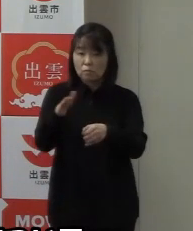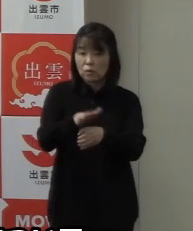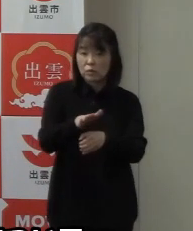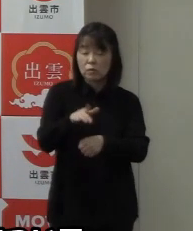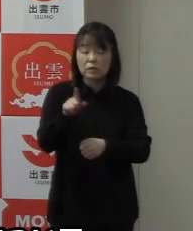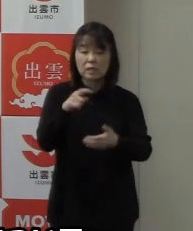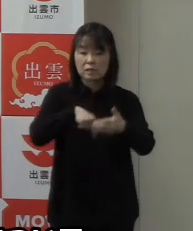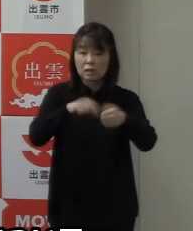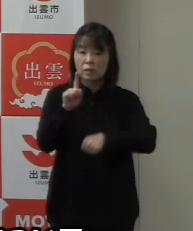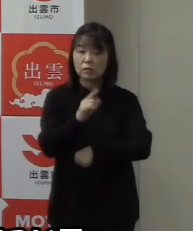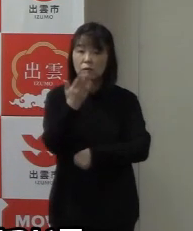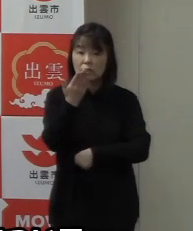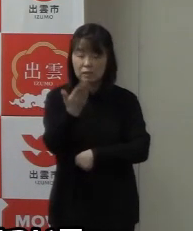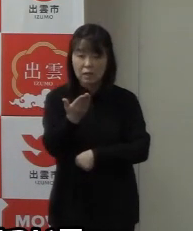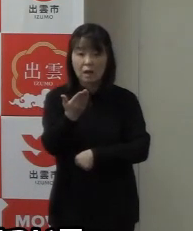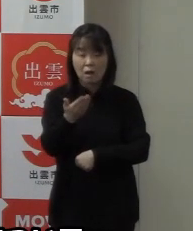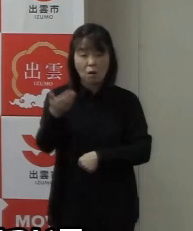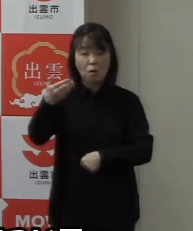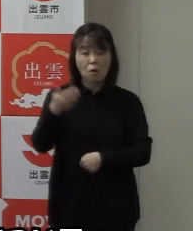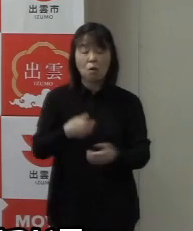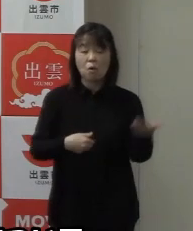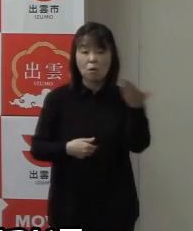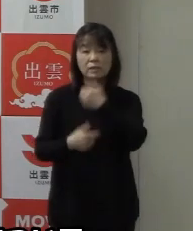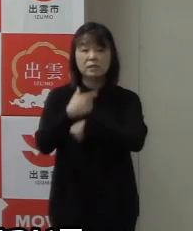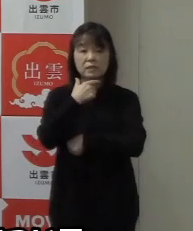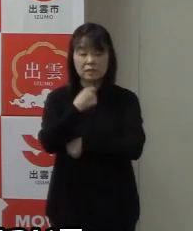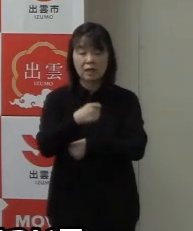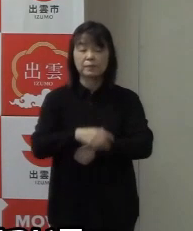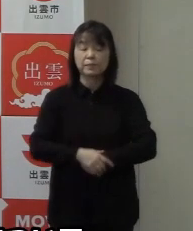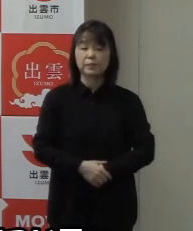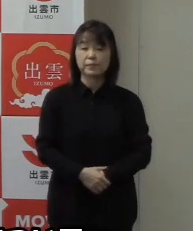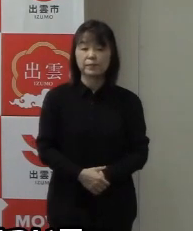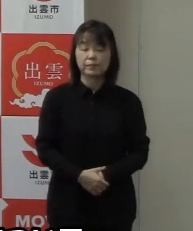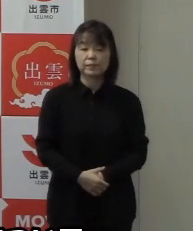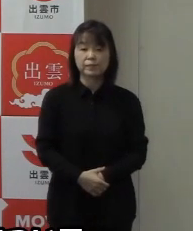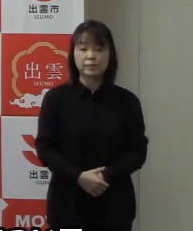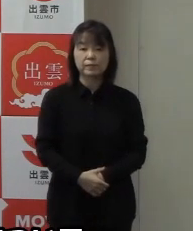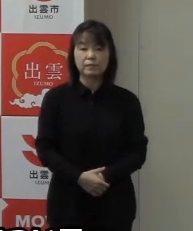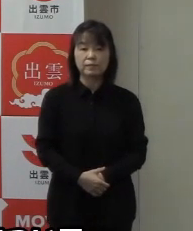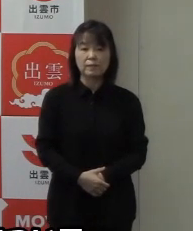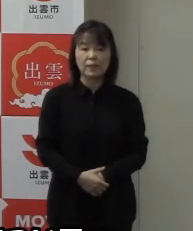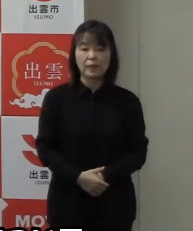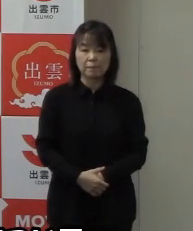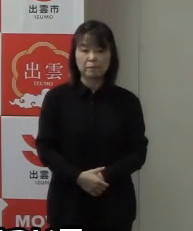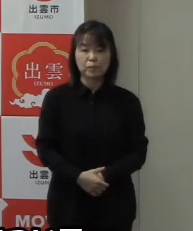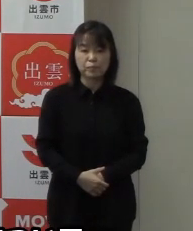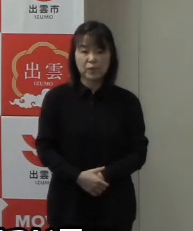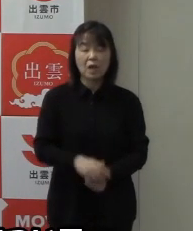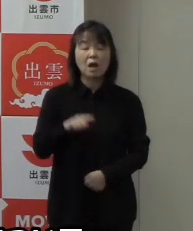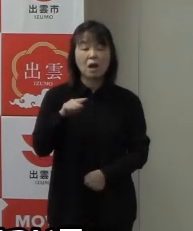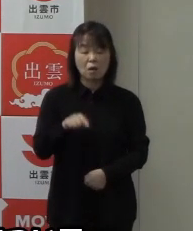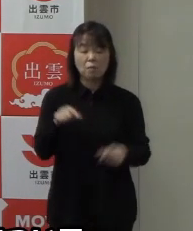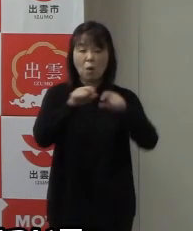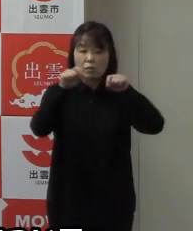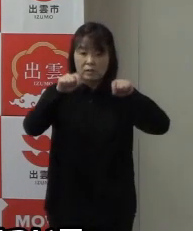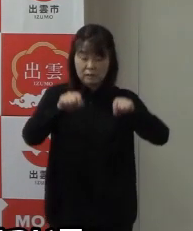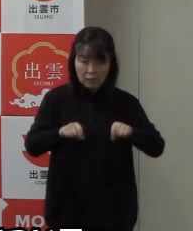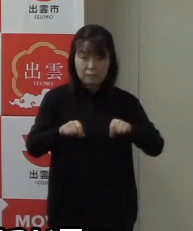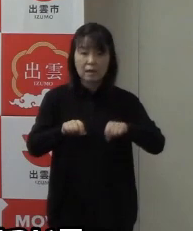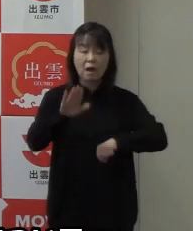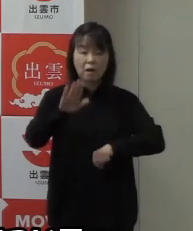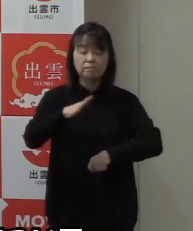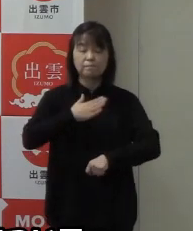ういうところを反映させていければというところをお伺いしてもよろしいでしょうか。 はい、その問題はしっかりと受け止めております